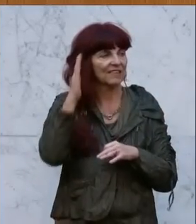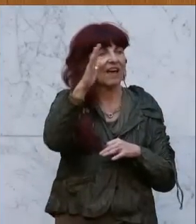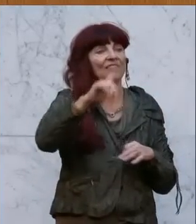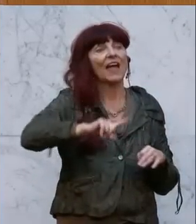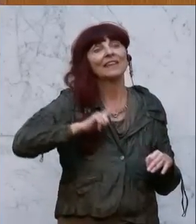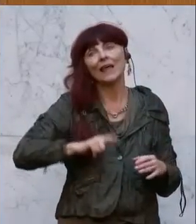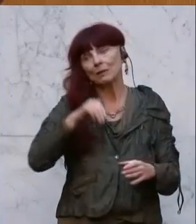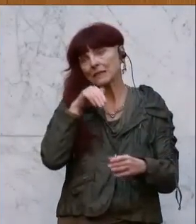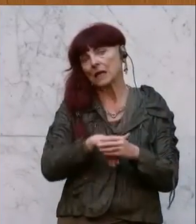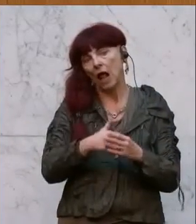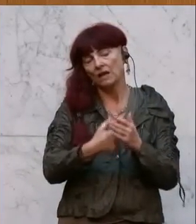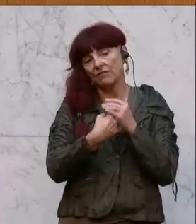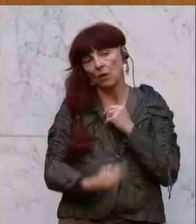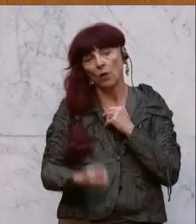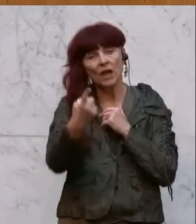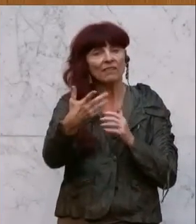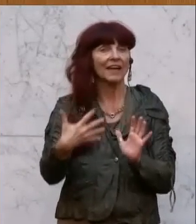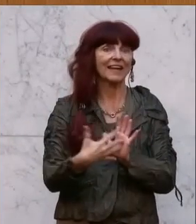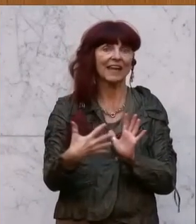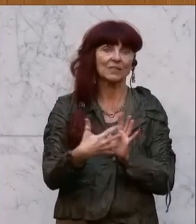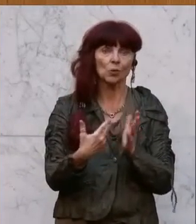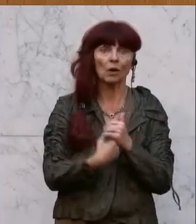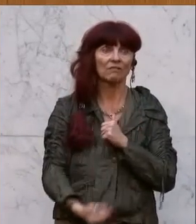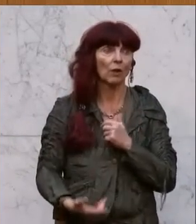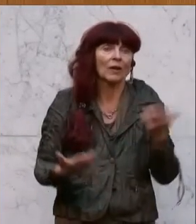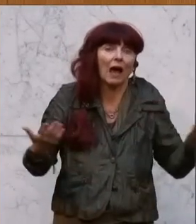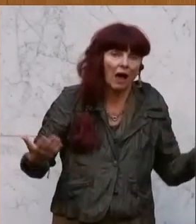verloren haben, Ihre komischen Testungen. Tatsache ist,